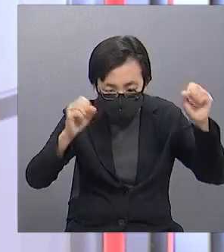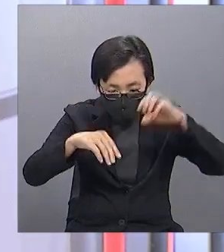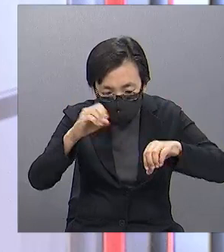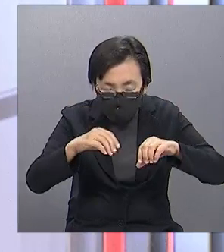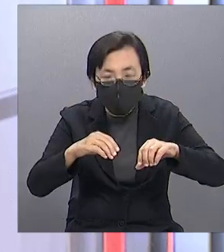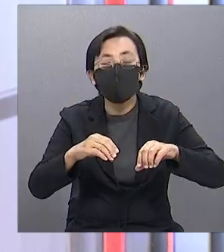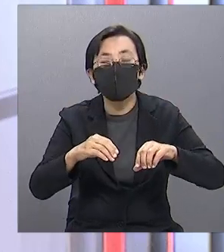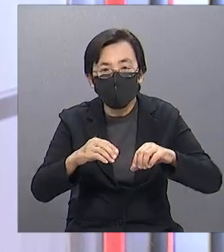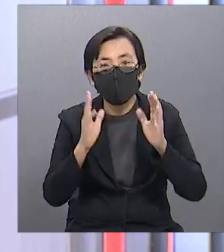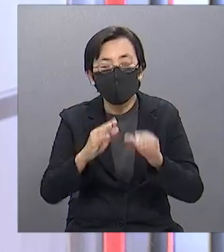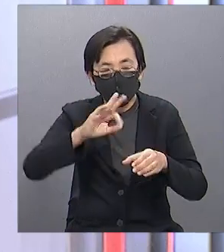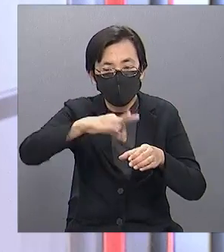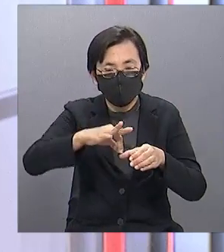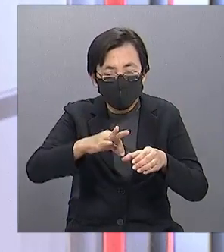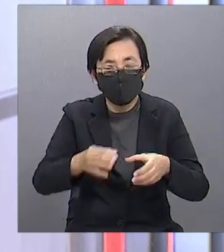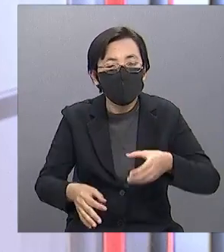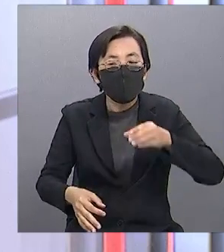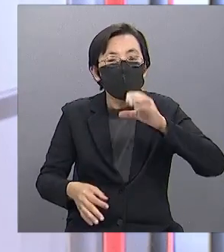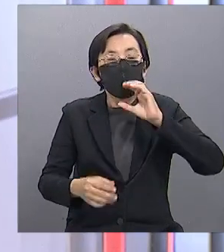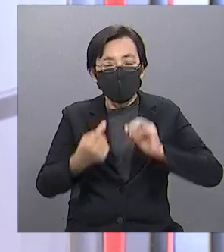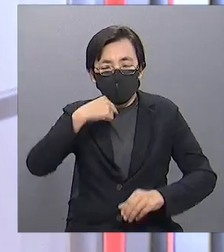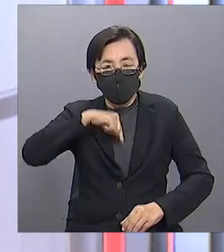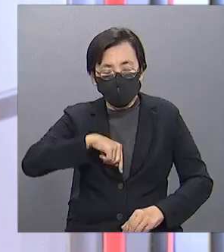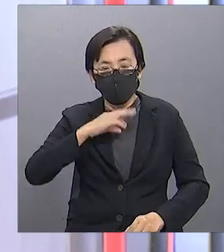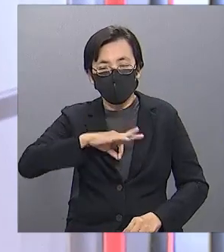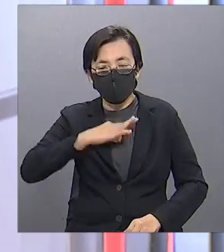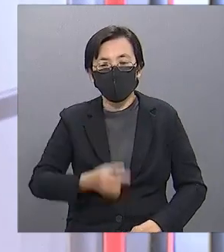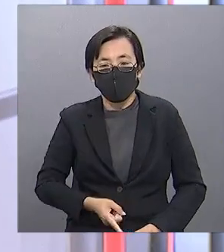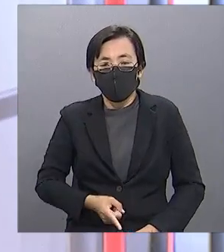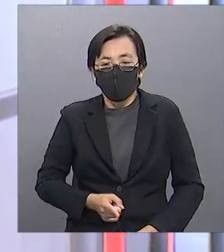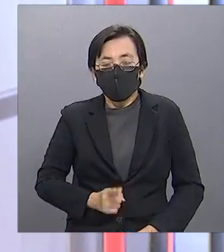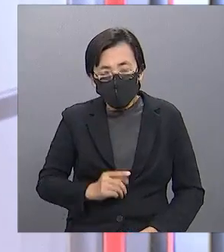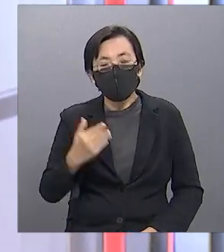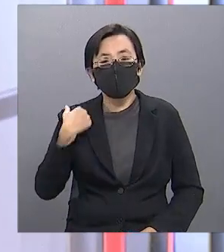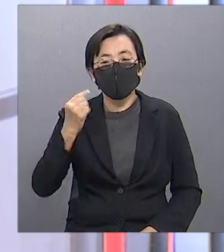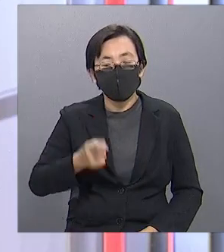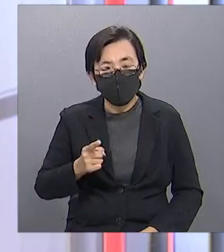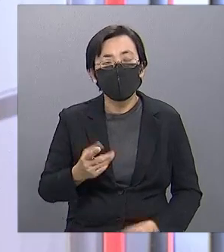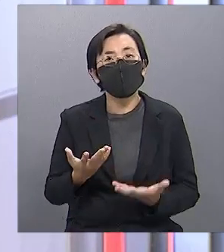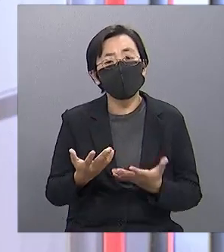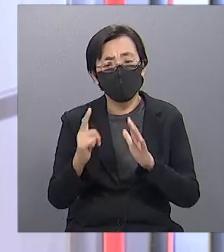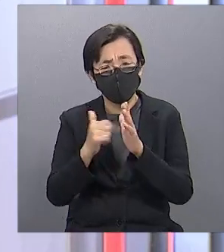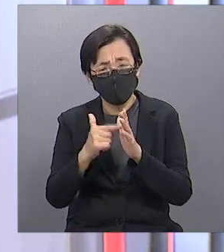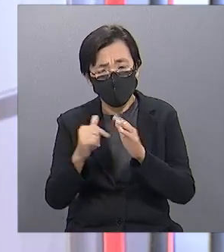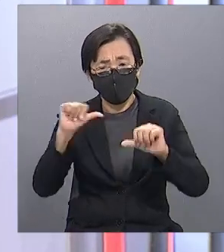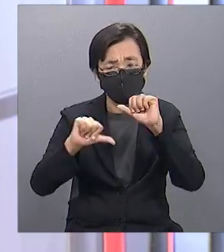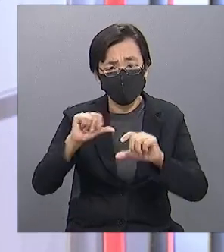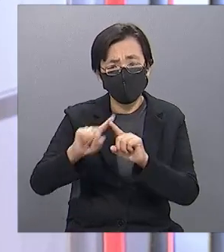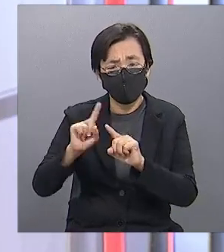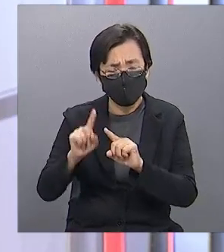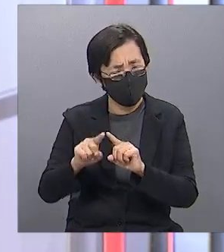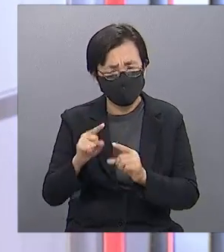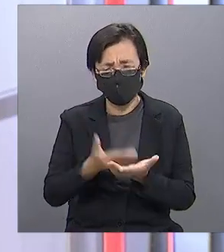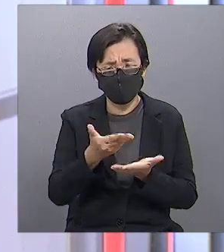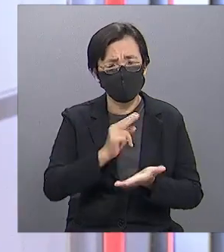ครับที่น่าสงสัยแล้วก็น่าแปลกใจก็คือสารพวกนี้จริงๆแล้วมันต้องสั่งจ่ายหรือยาที่ต้องจ่ายเนี่ยต้องเป็นคุณหมอที่เขาจ่ายแต่มันอยู่